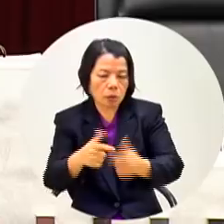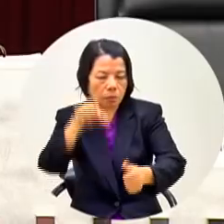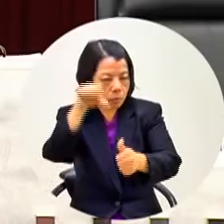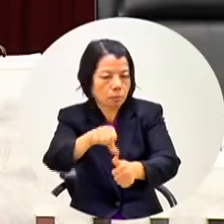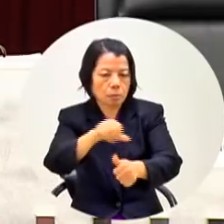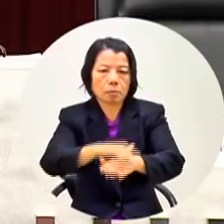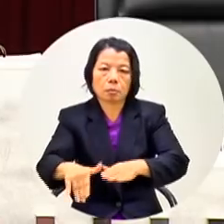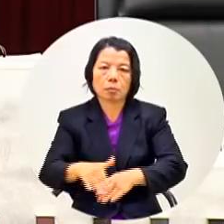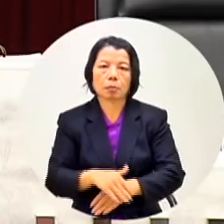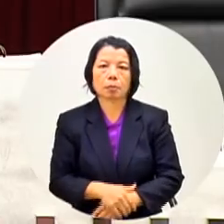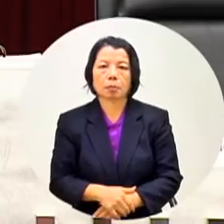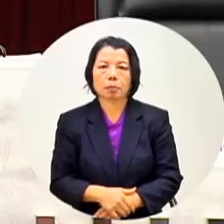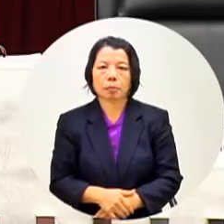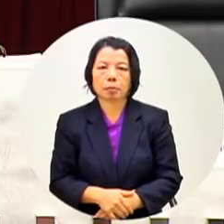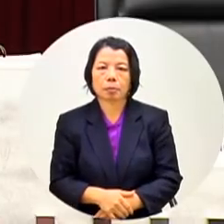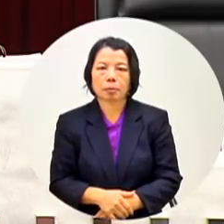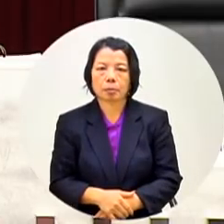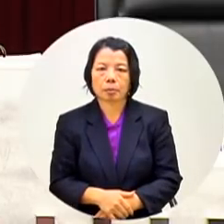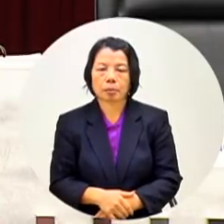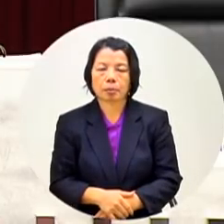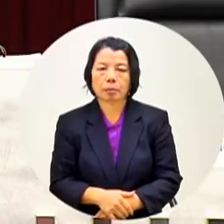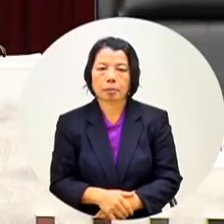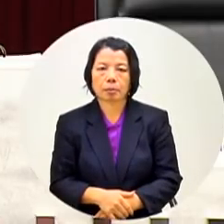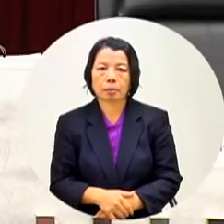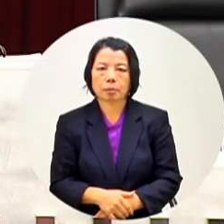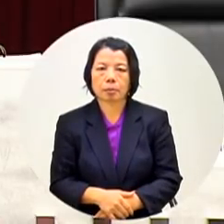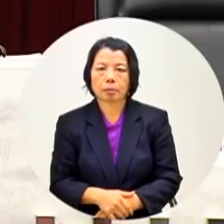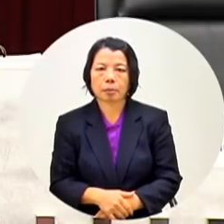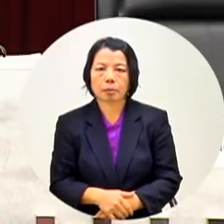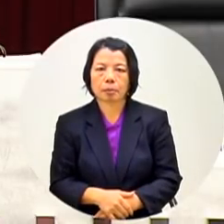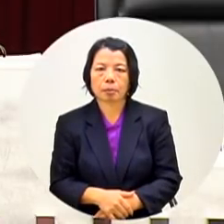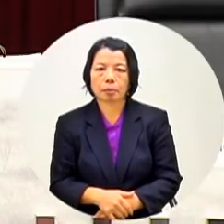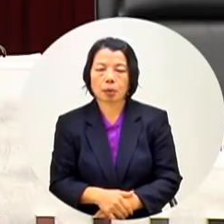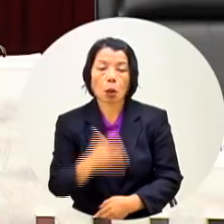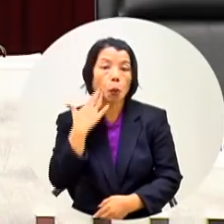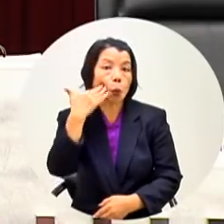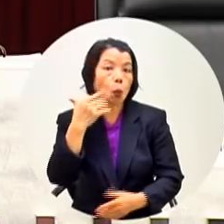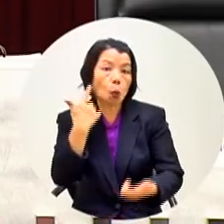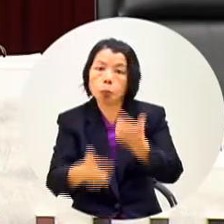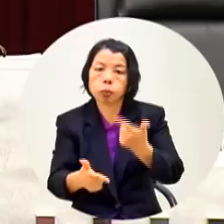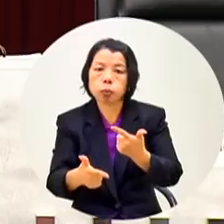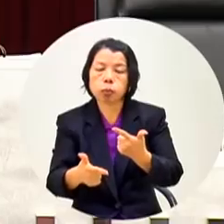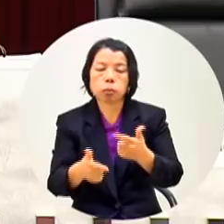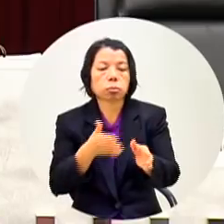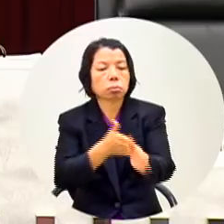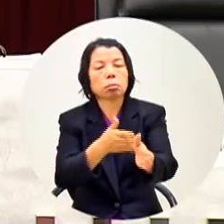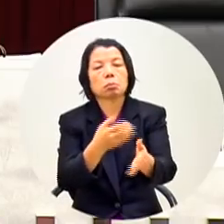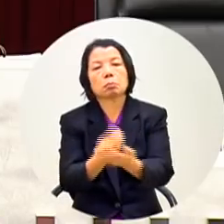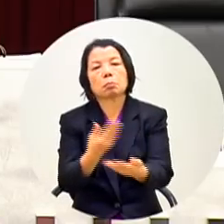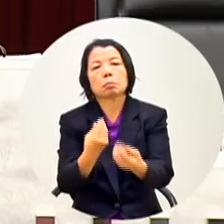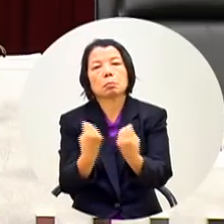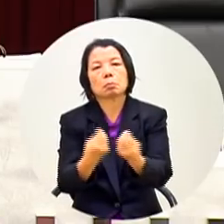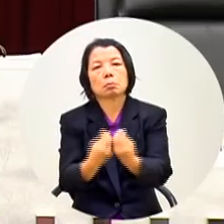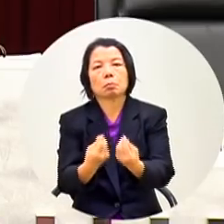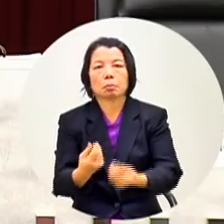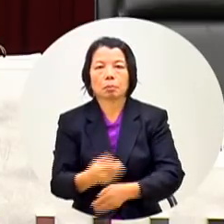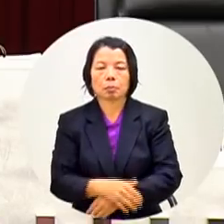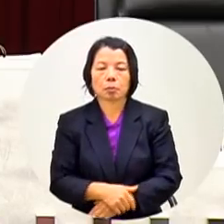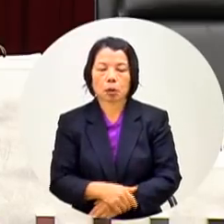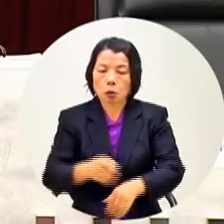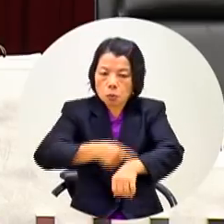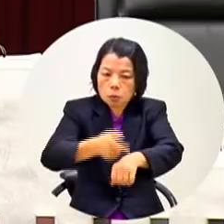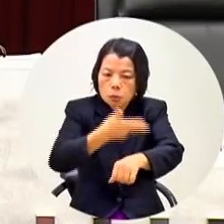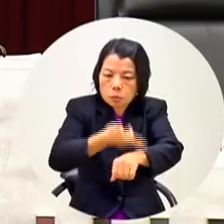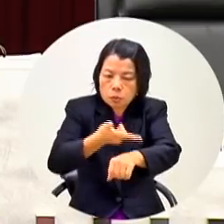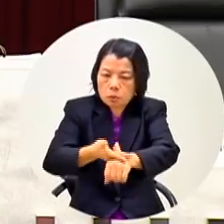呢？那如果袂当，啊，这车厢要安怎？ 我只能讲，从技术观点来说是一定是可以的，可以